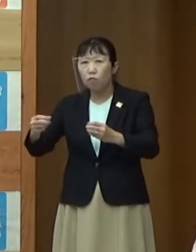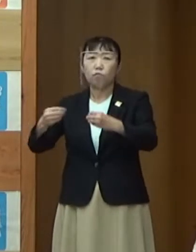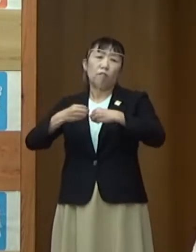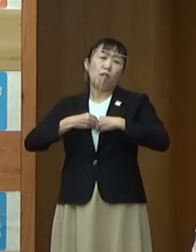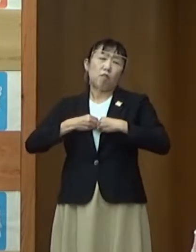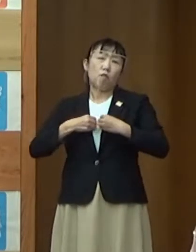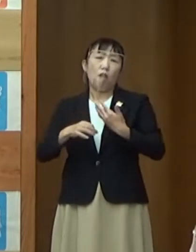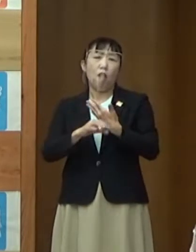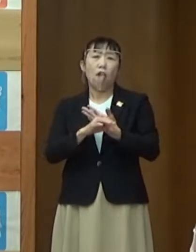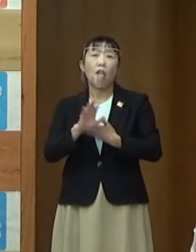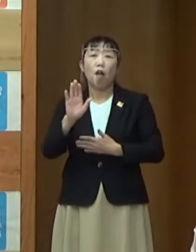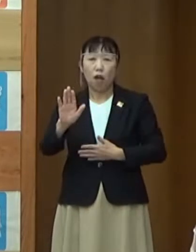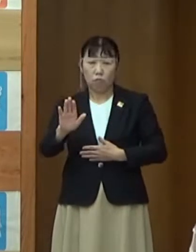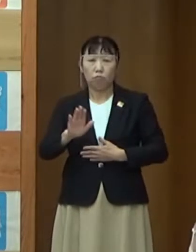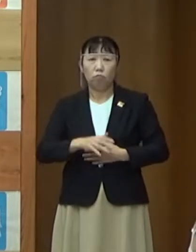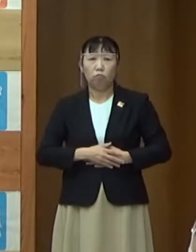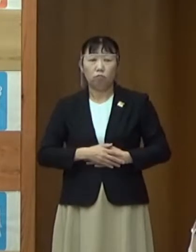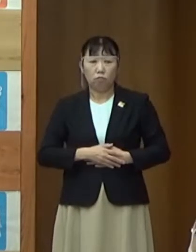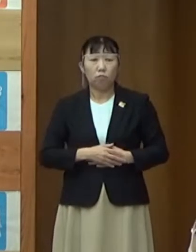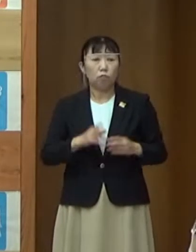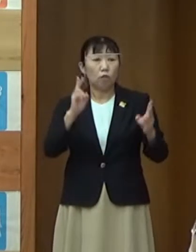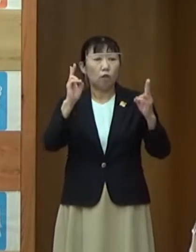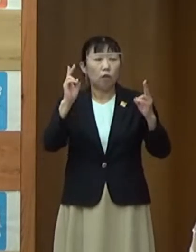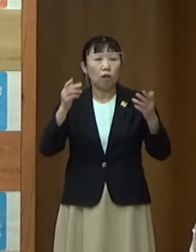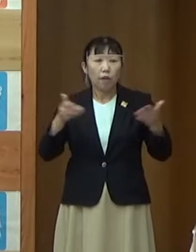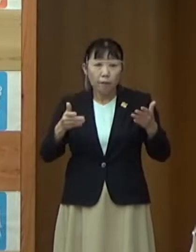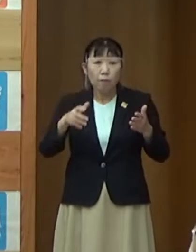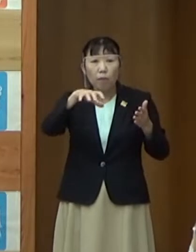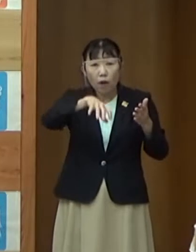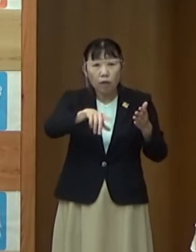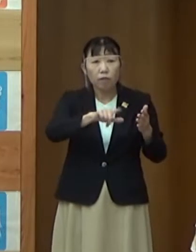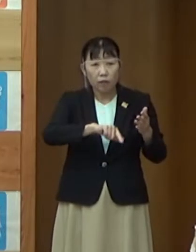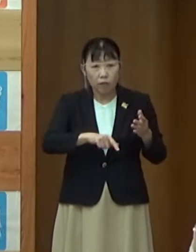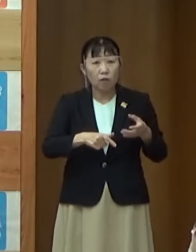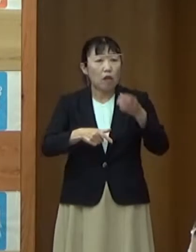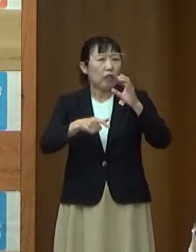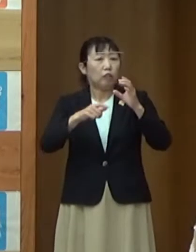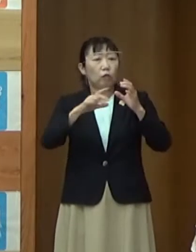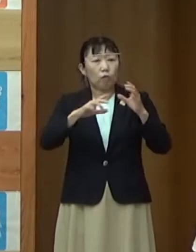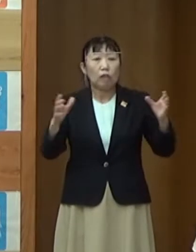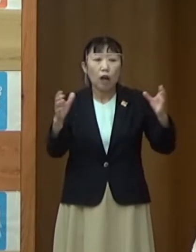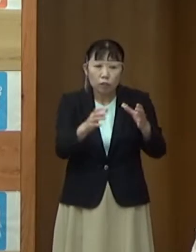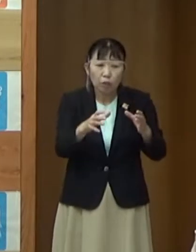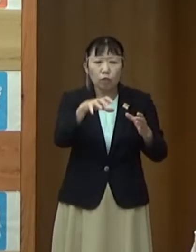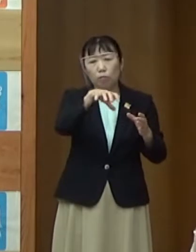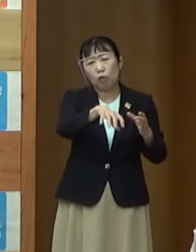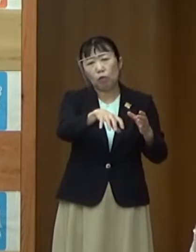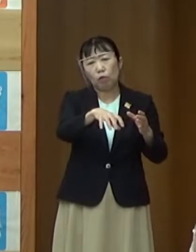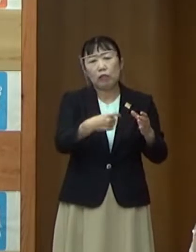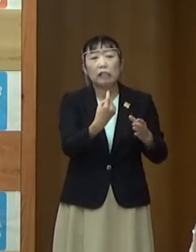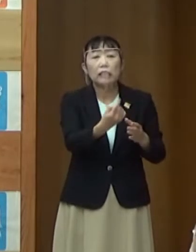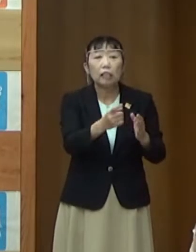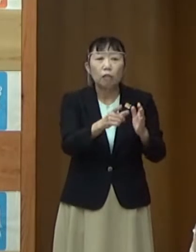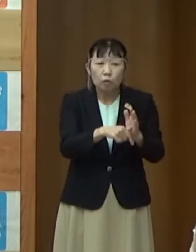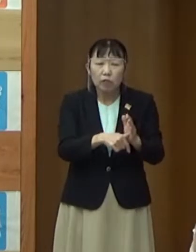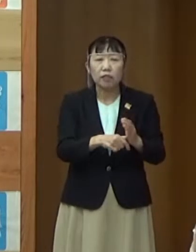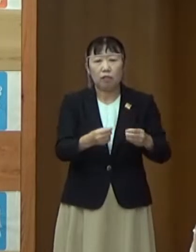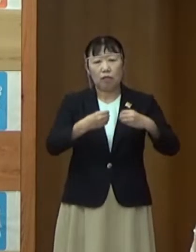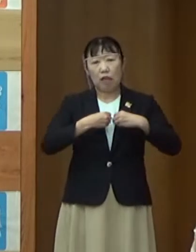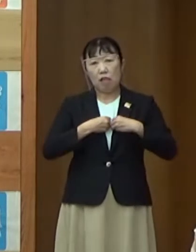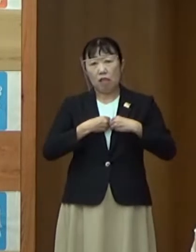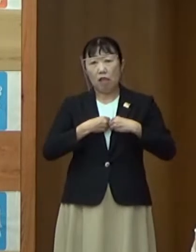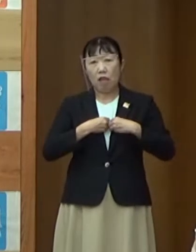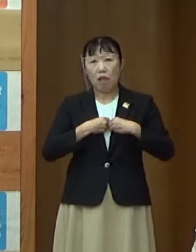われる事例、職場内で飲食を伴う交流会の開催に伴う感染、まあ、こういったものが疑われ